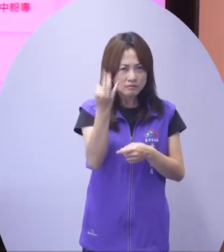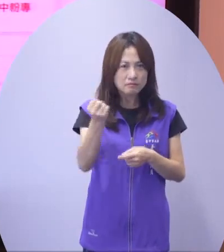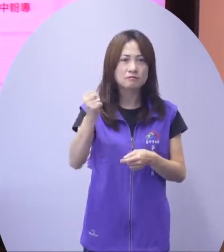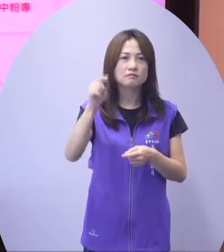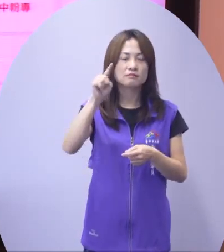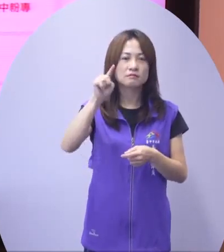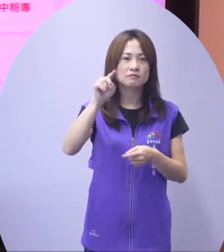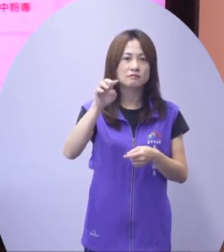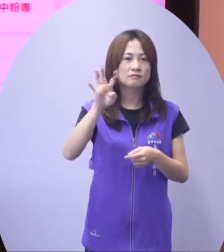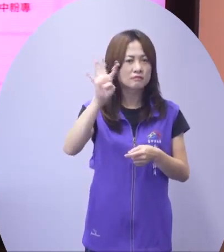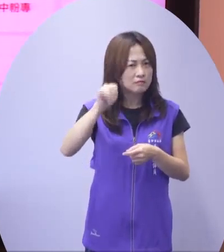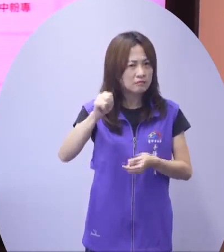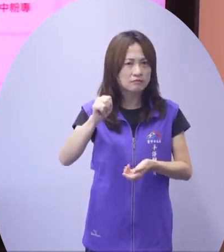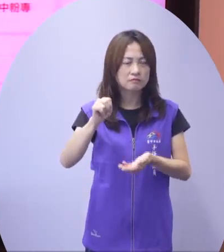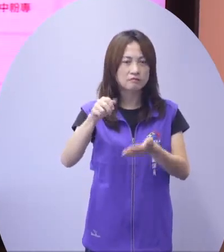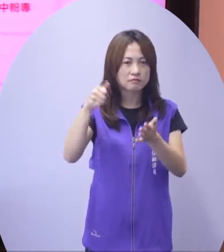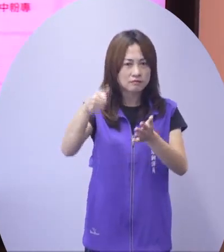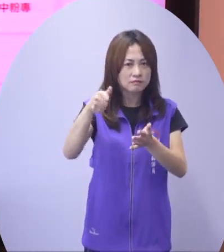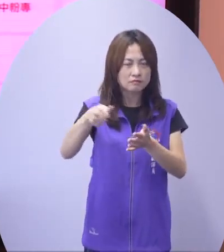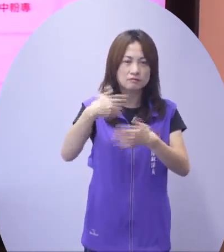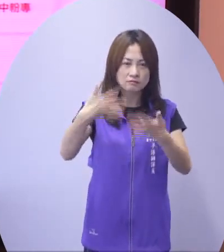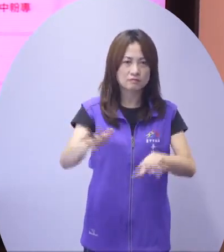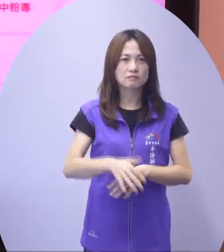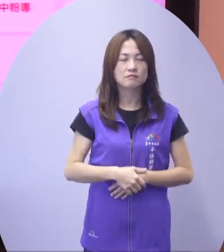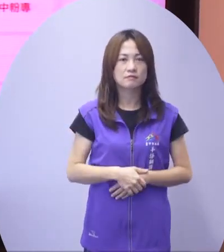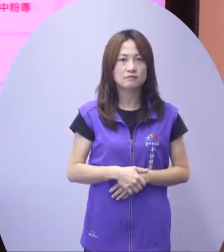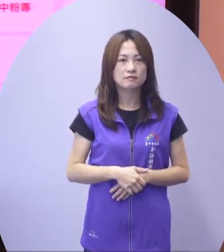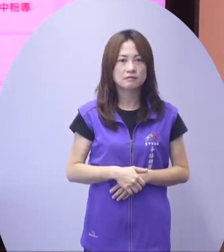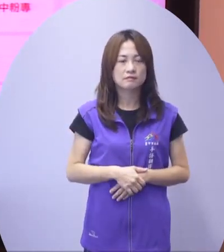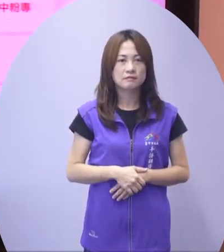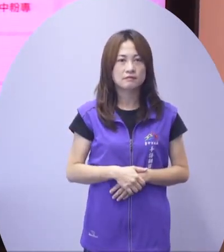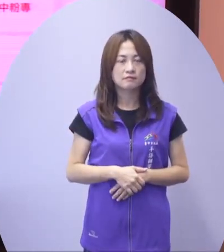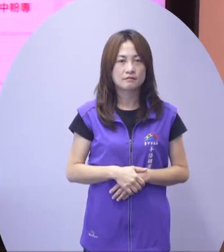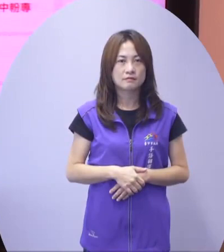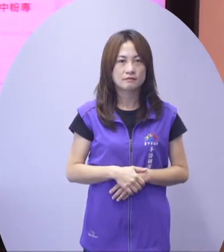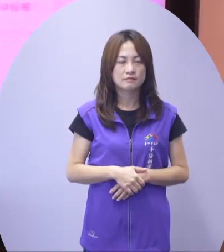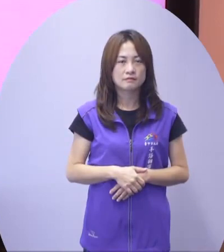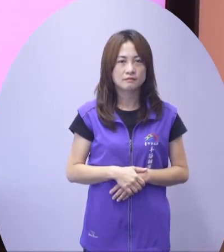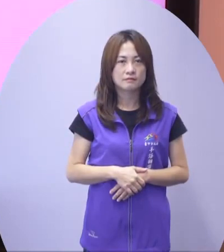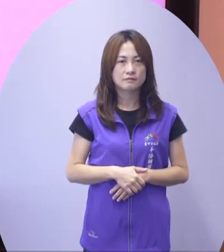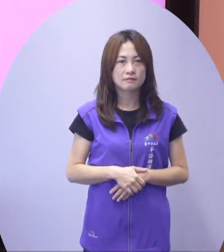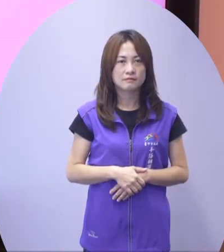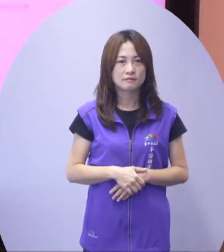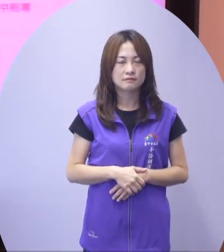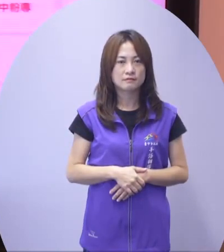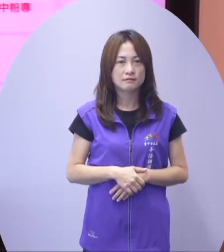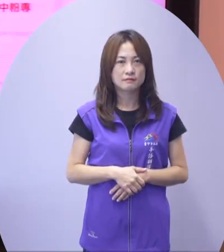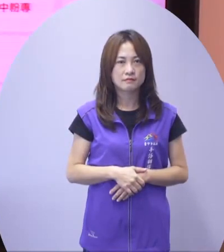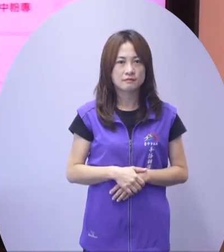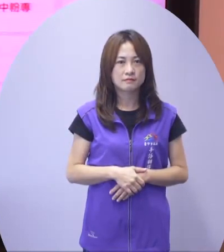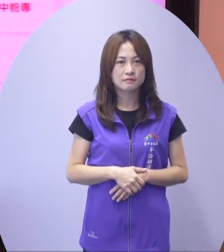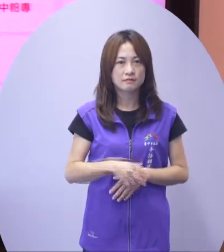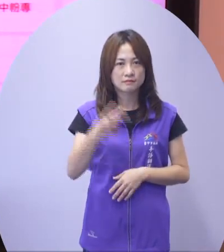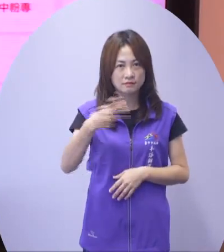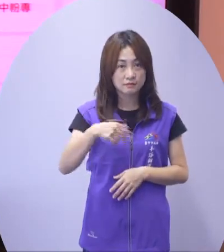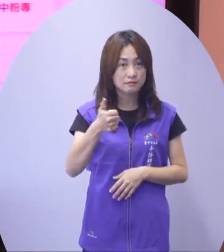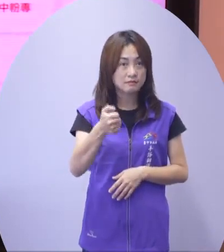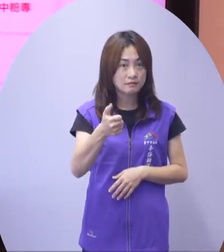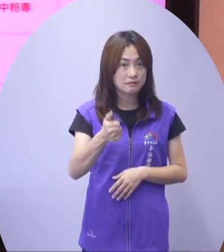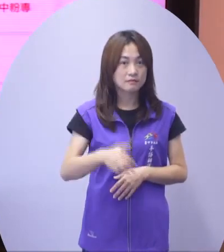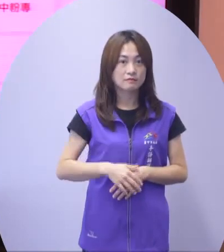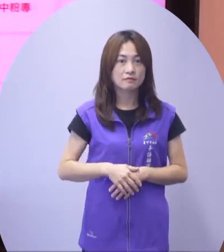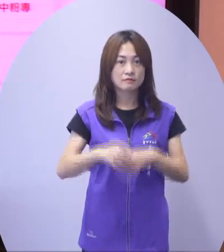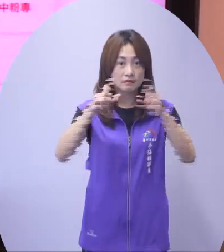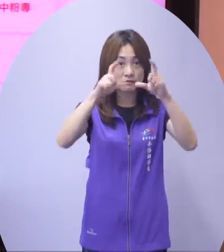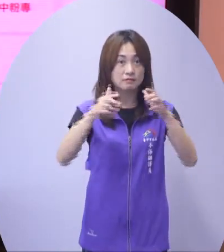了非常大的曝光量，在酝酿期就已经引爆了话题与关注度。那当然也非常谢谢我们卢轩市长哦，